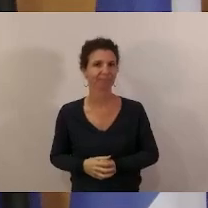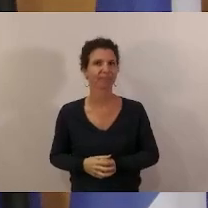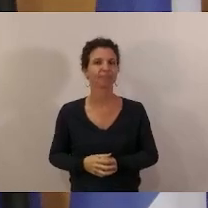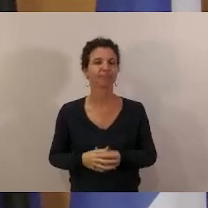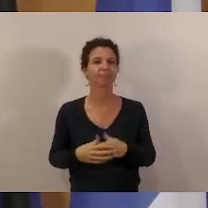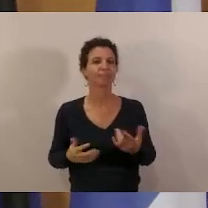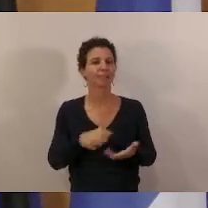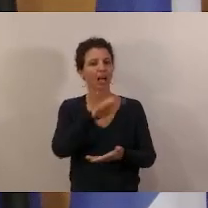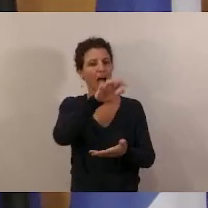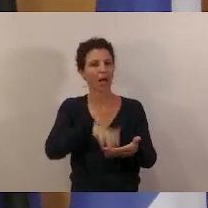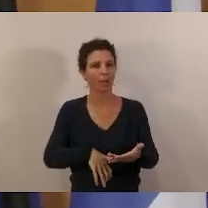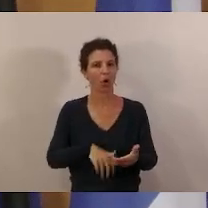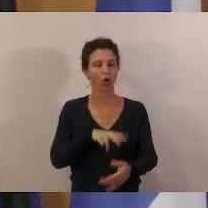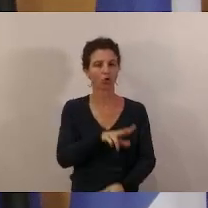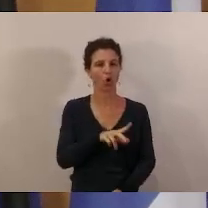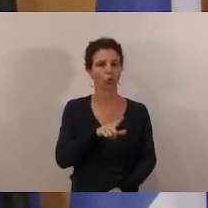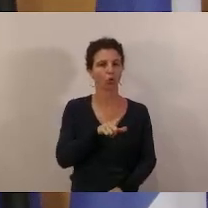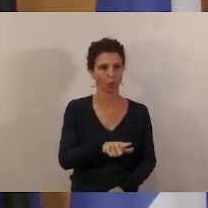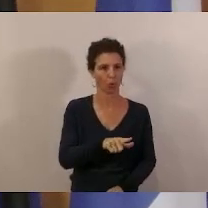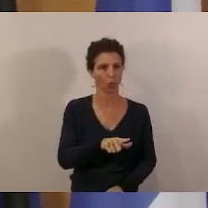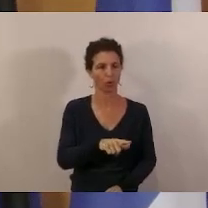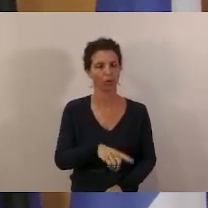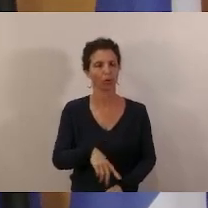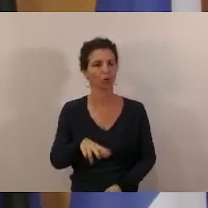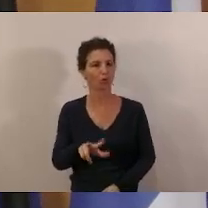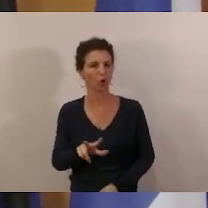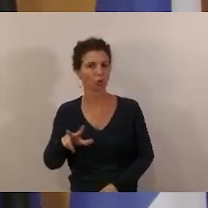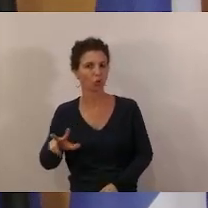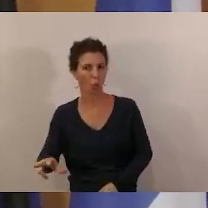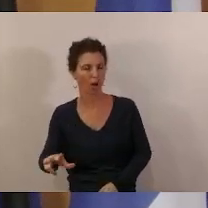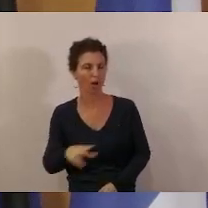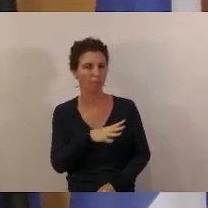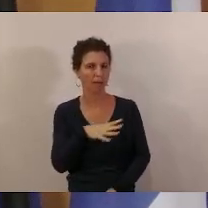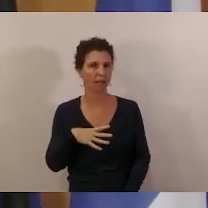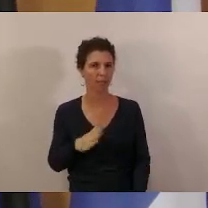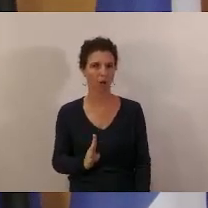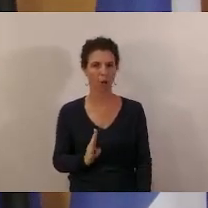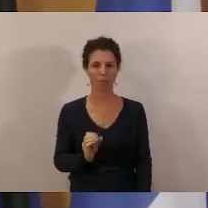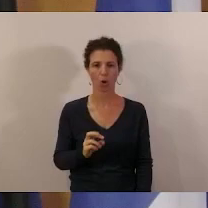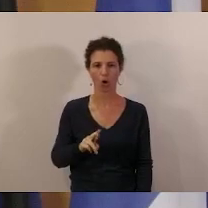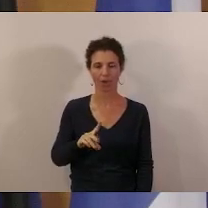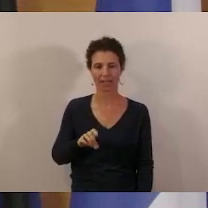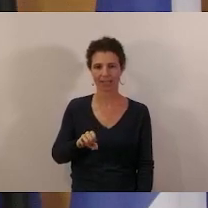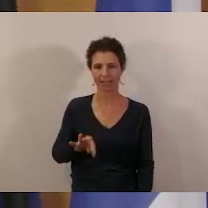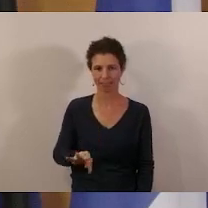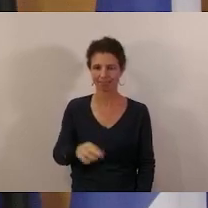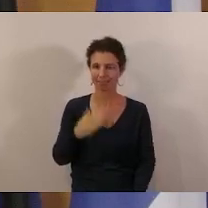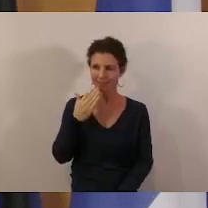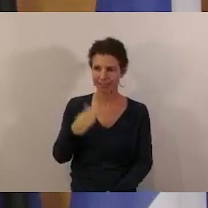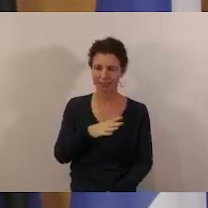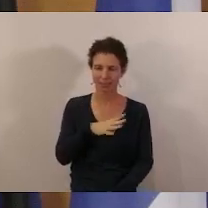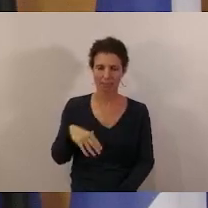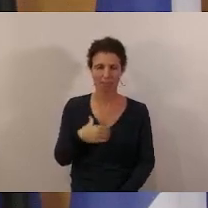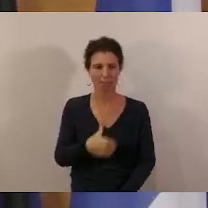Les rapports 32 et 33. Madame Bordet. Merci, Madame la Maire. Alors, pour le premier, les deux